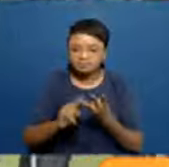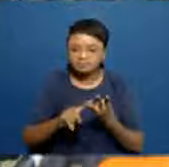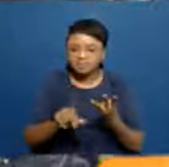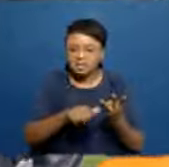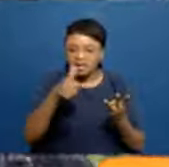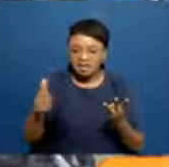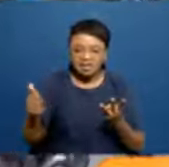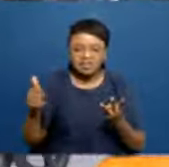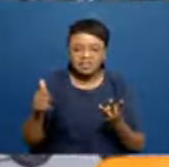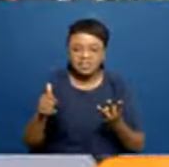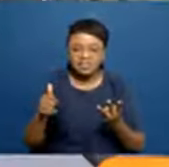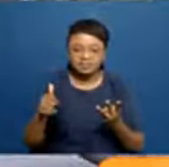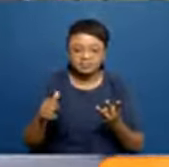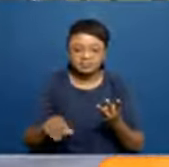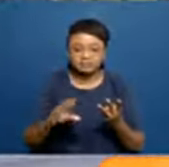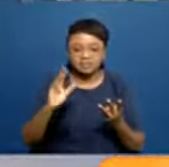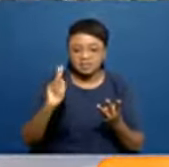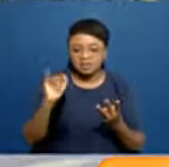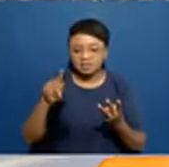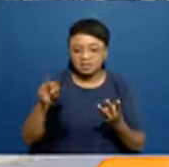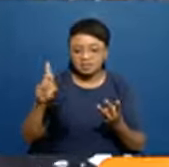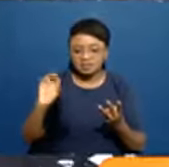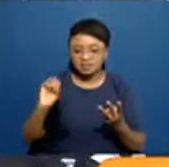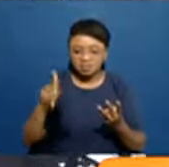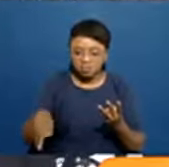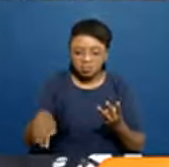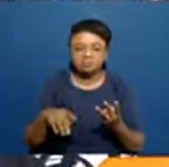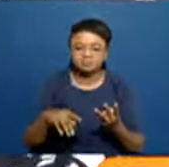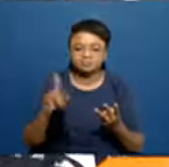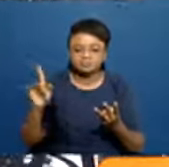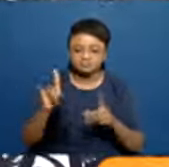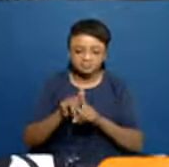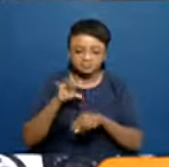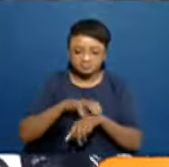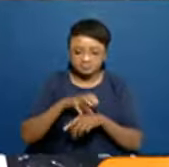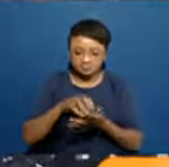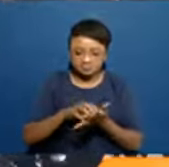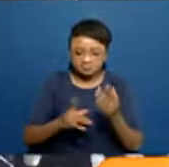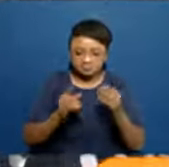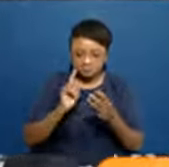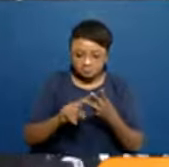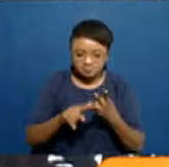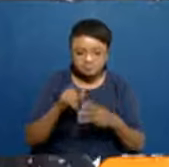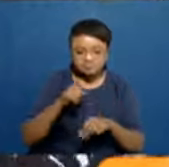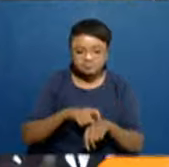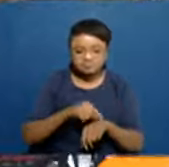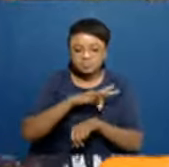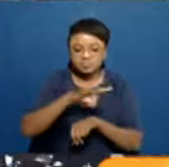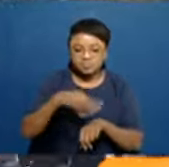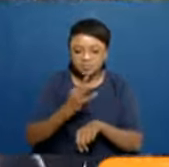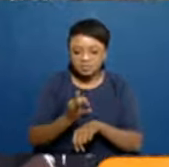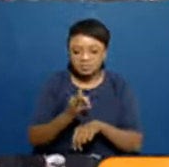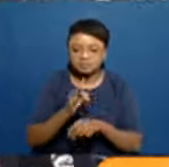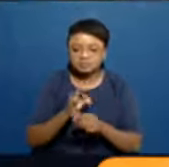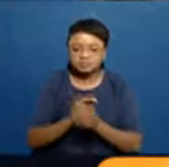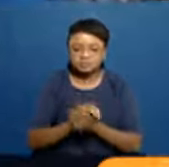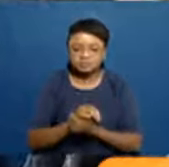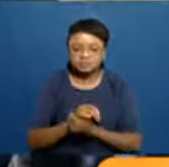kilomita 60, chipukizi Marky Prop kutoka timu ya Rift Valley Reapers aliibuka mshindi kwa kuandikisha muda wa saa 3 na dakika